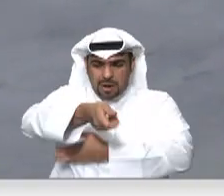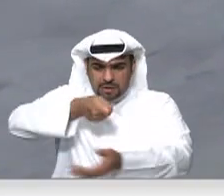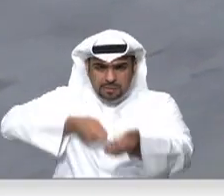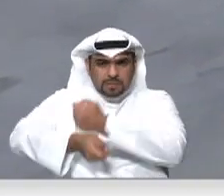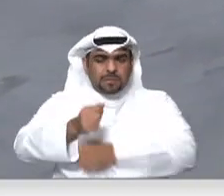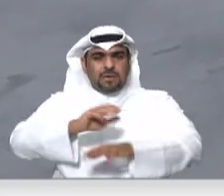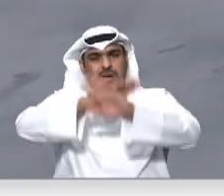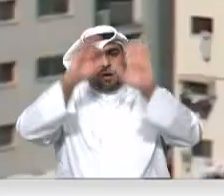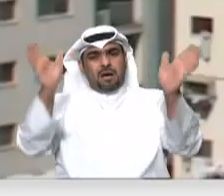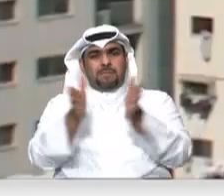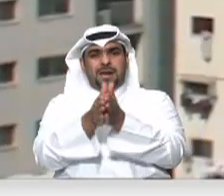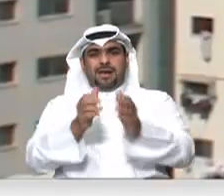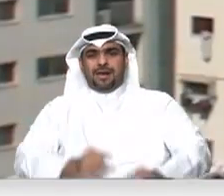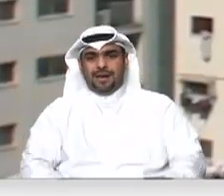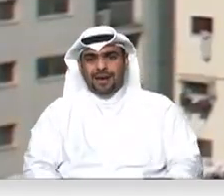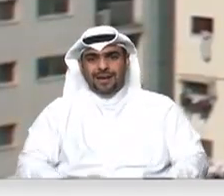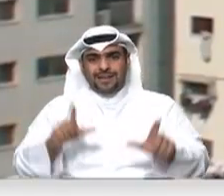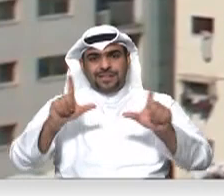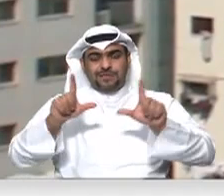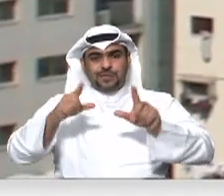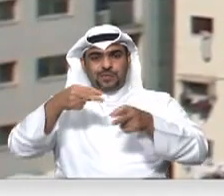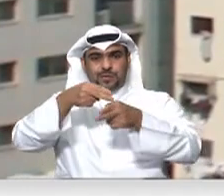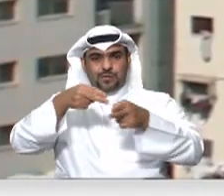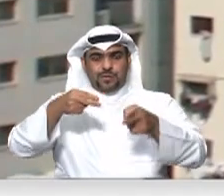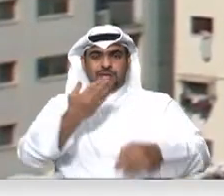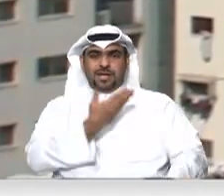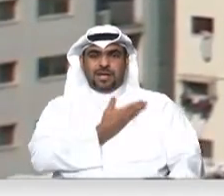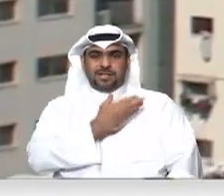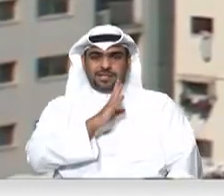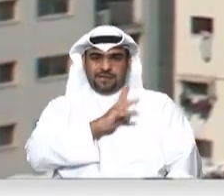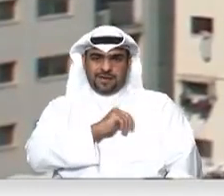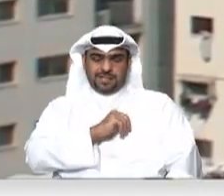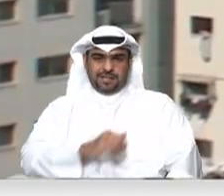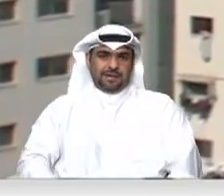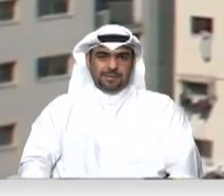هنا وهناك. سعاد الإمام، تلفزيون دولة الكويت، غزة، فلسطين.